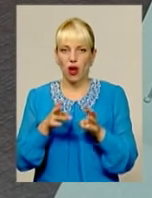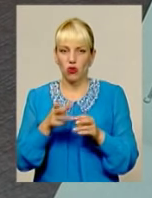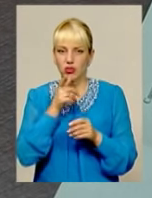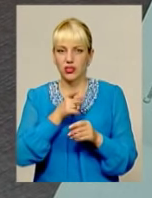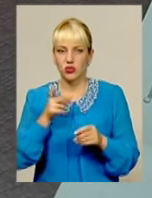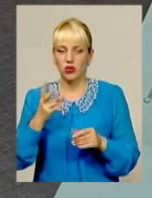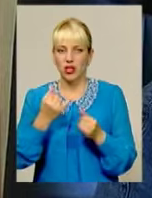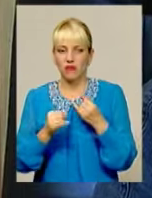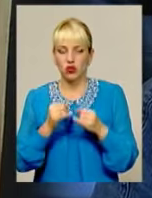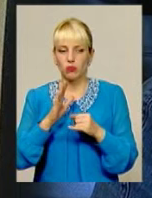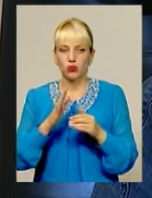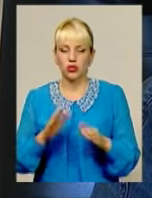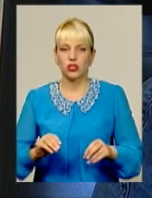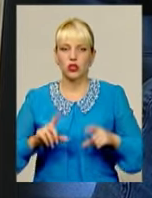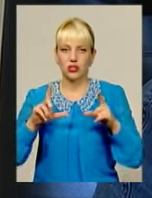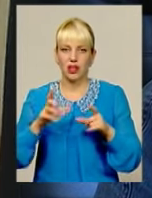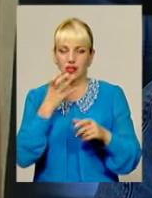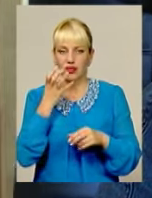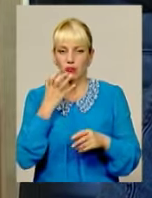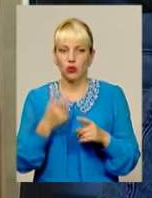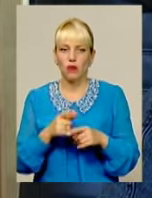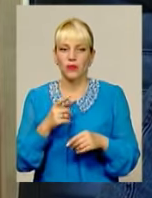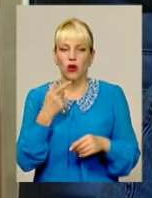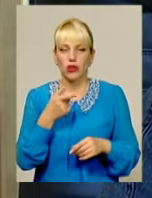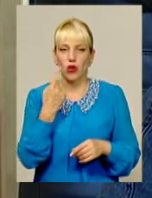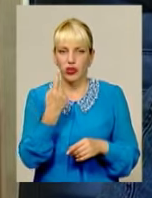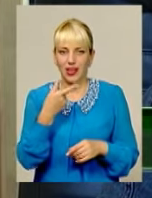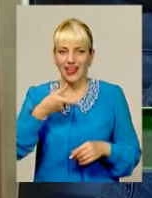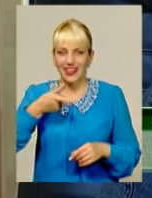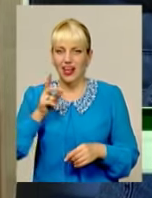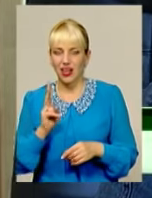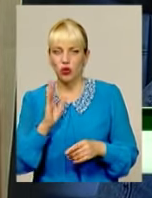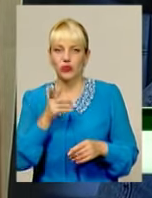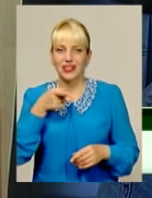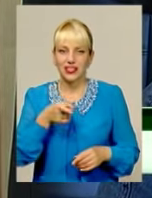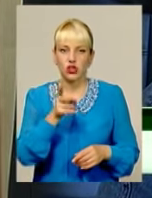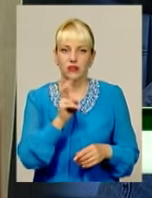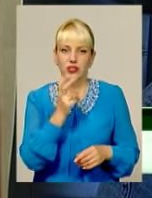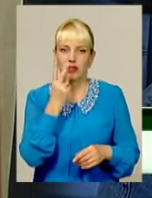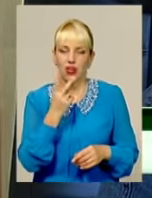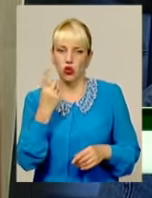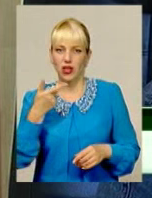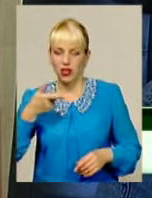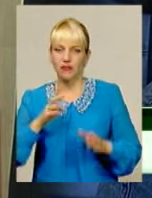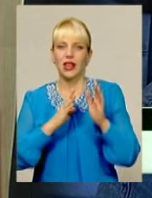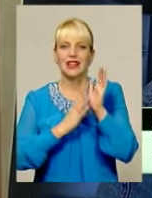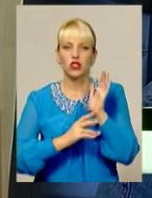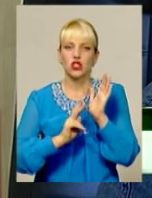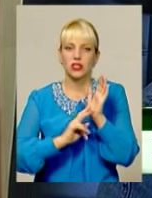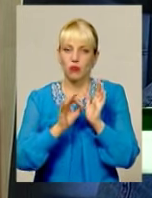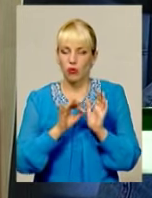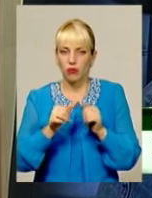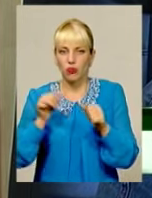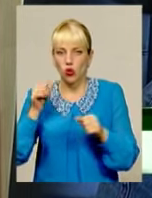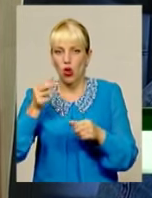зростуть і на тепло. Вартість 1 гіакалорії буде становити 1221 гривні 97 копійок. В минулий